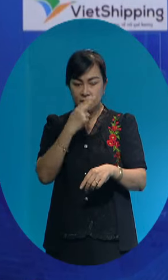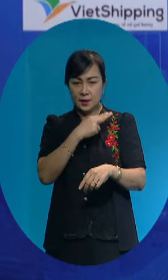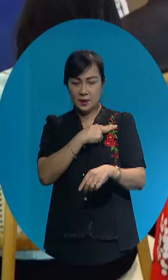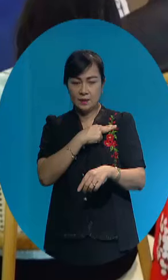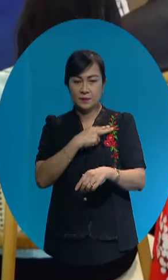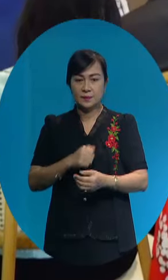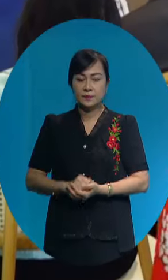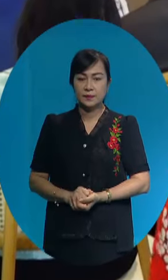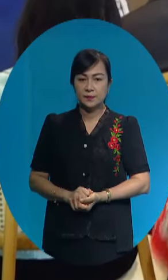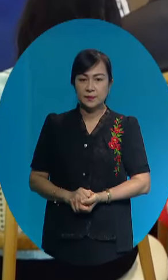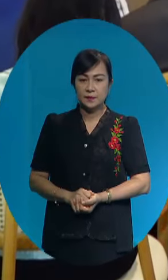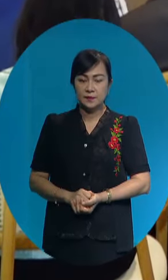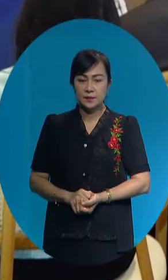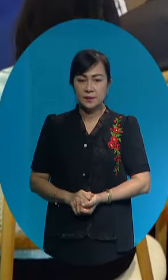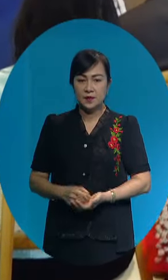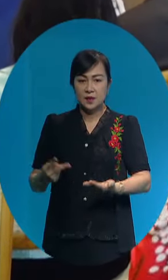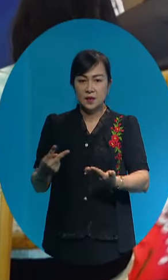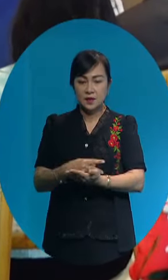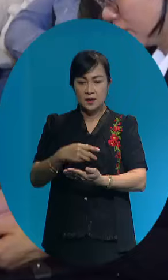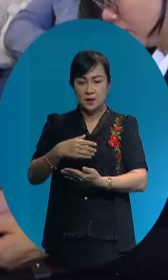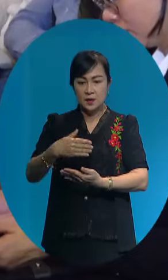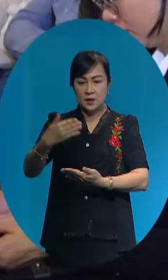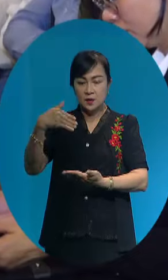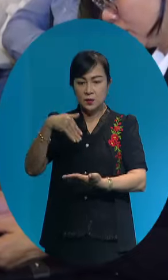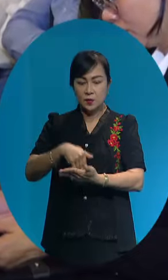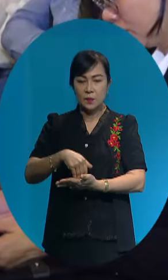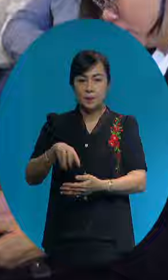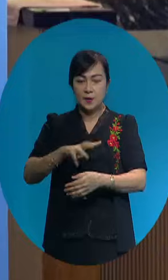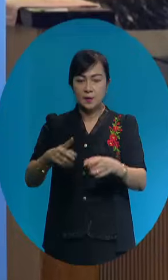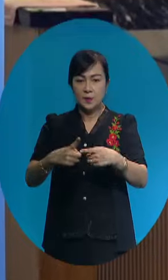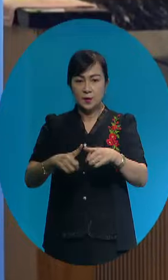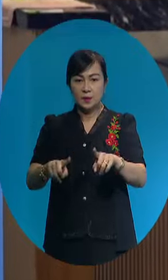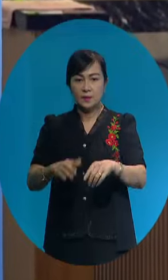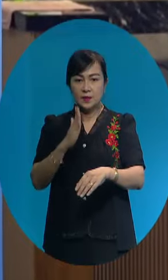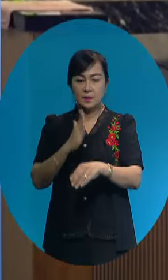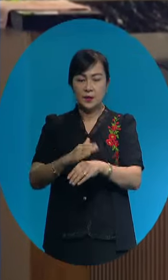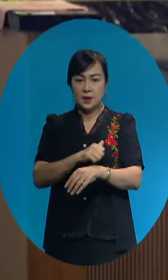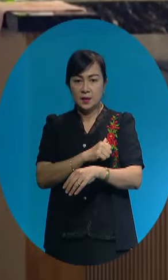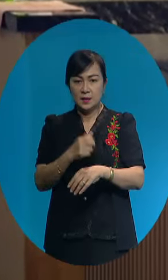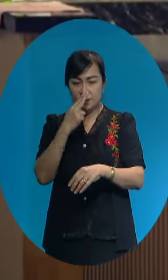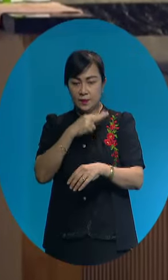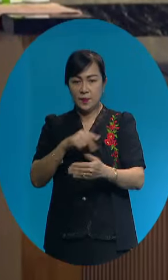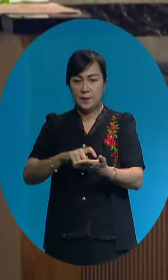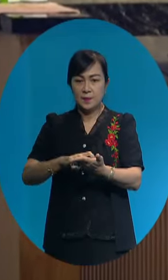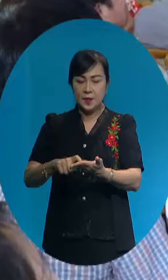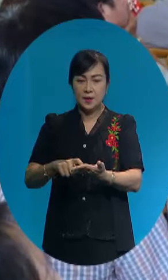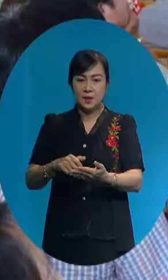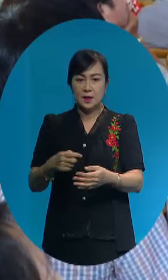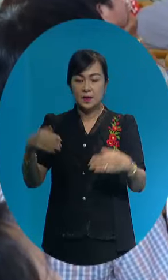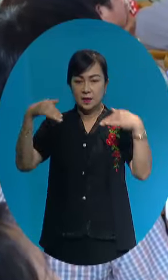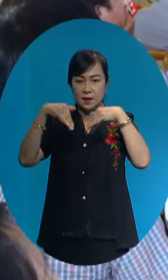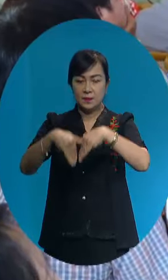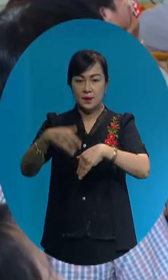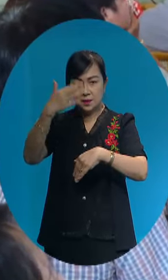mọi nơi trên thế giới thì sự kiện năm nay Dự kiến thu hút hơn 300 doanh nghiệp và hơn 5000 doanh nhân Việt Mỹ người tiêu dùng đến tham